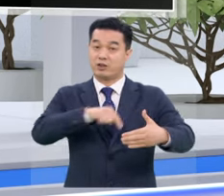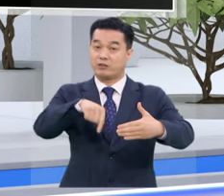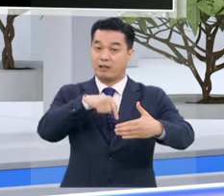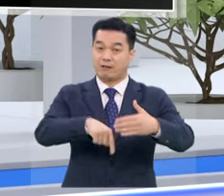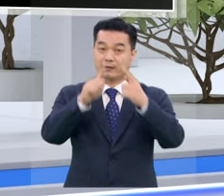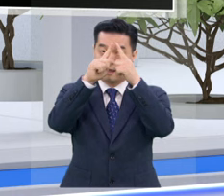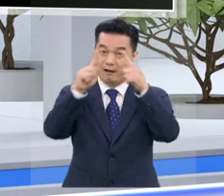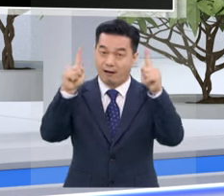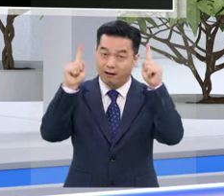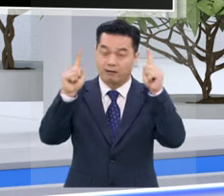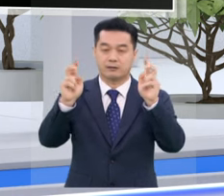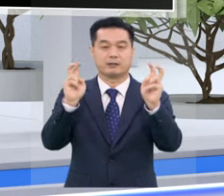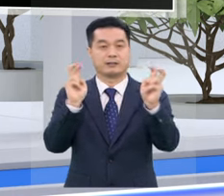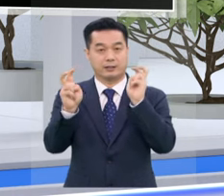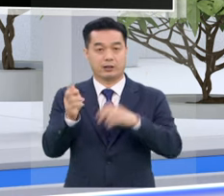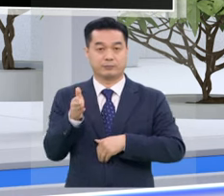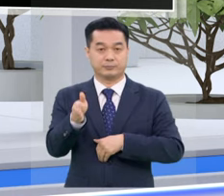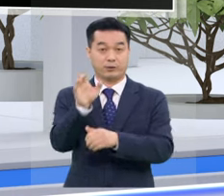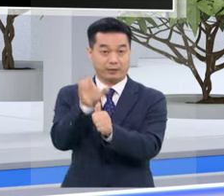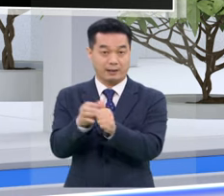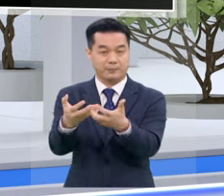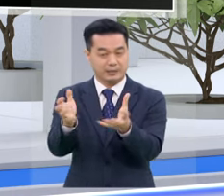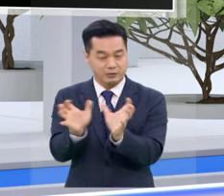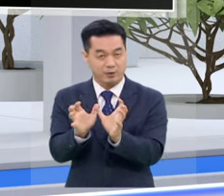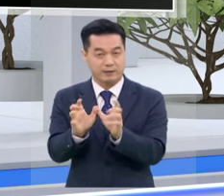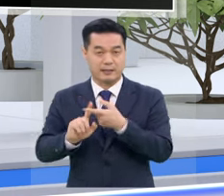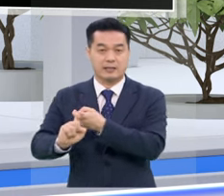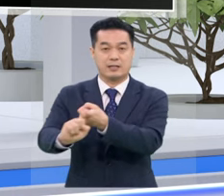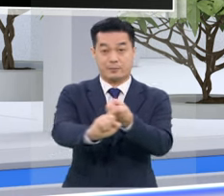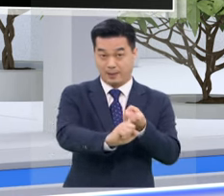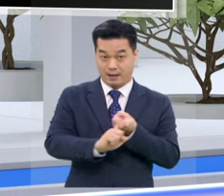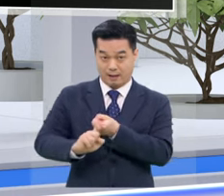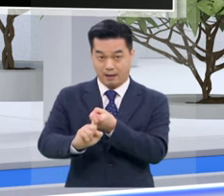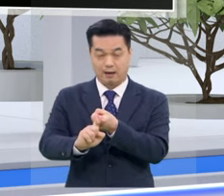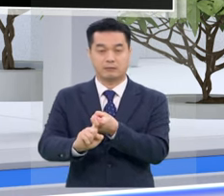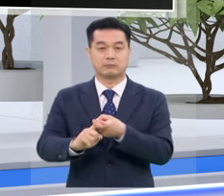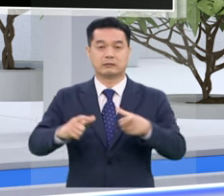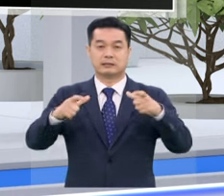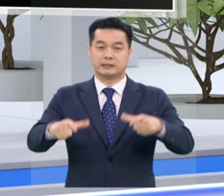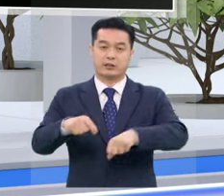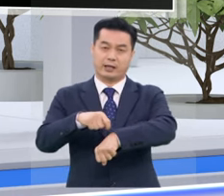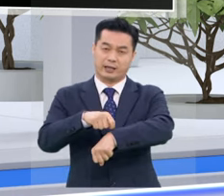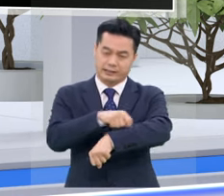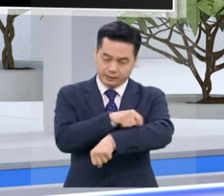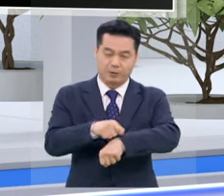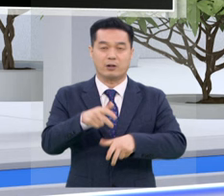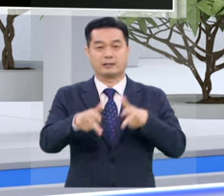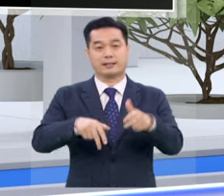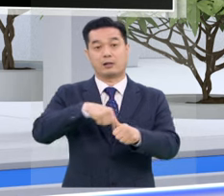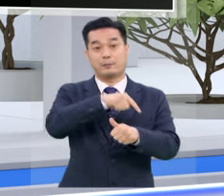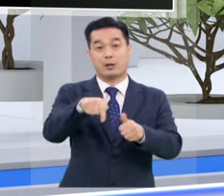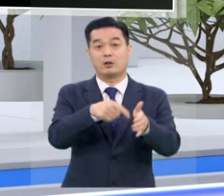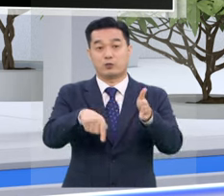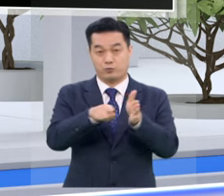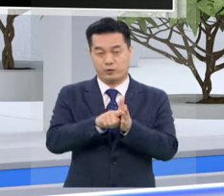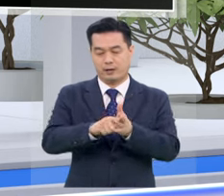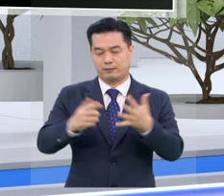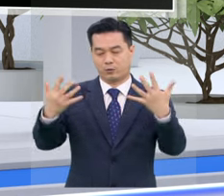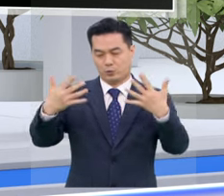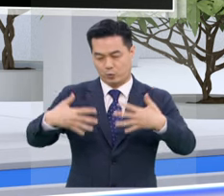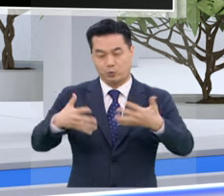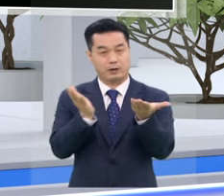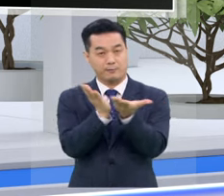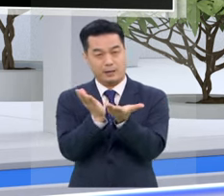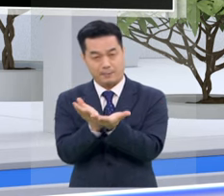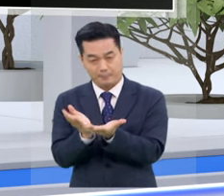대학교와 기업 전담 기관의 협력 네트워크를 구성해 지역 특화 산업 생태계를 조성해야